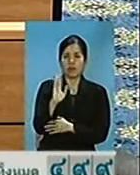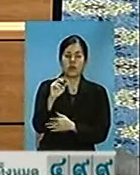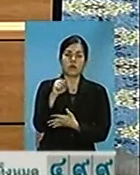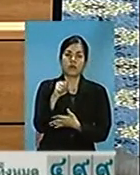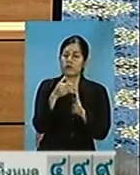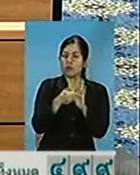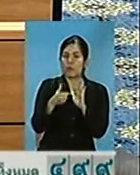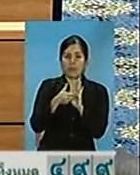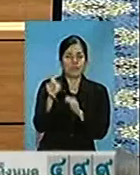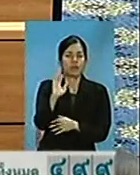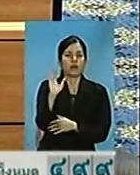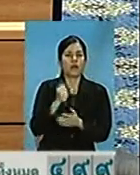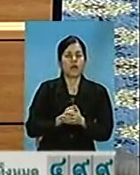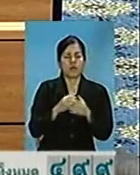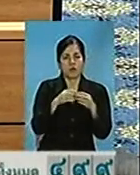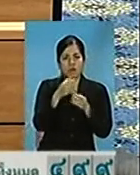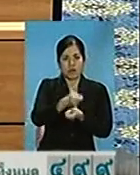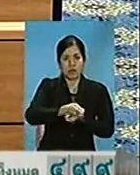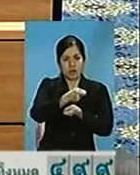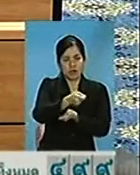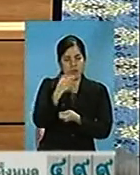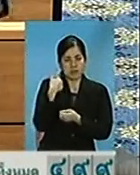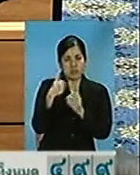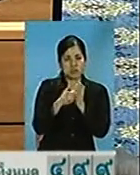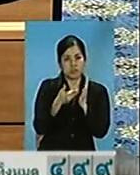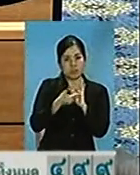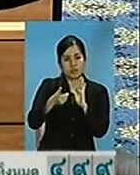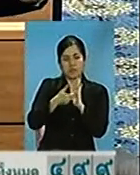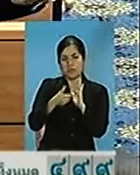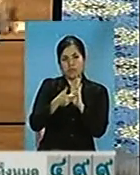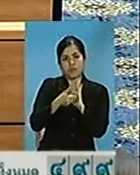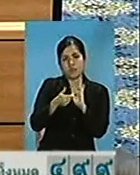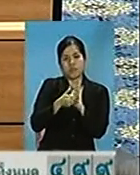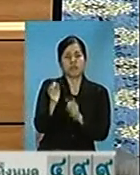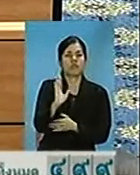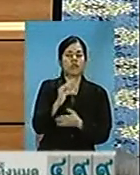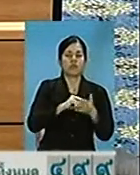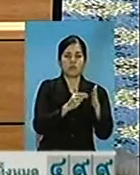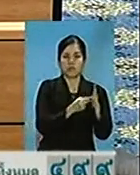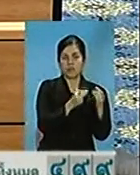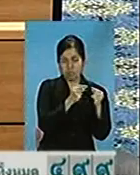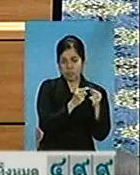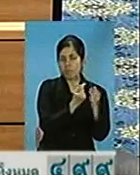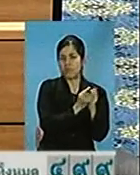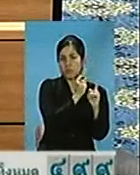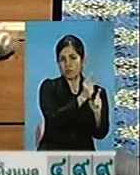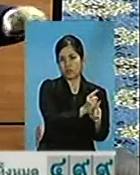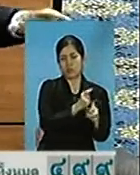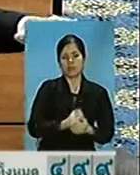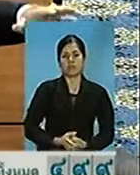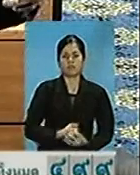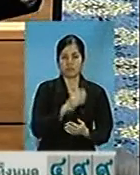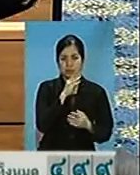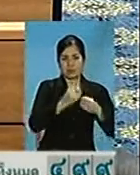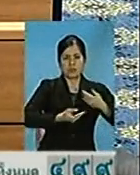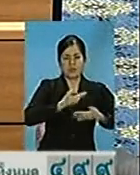าทที่เกษตรกรจ่ายเข้าไปอ่ะมันจะเพิ่มไปมูลค่ายางของเขาทันทีเลยถ้าราคาย